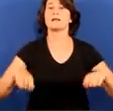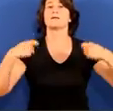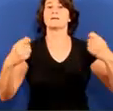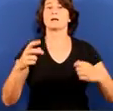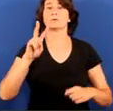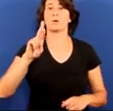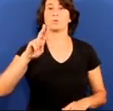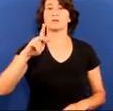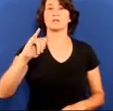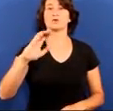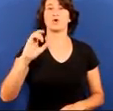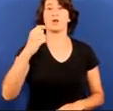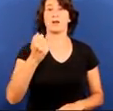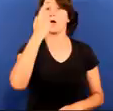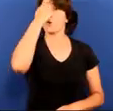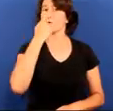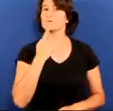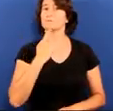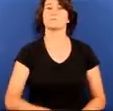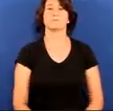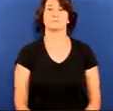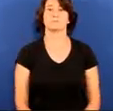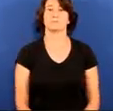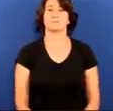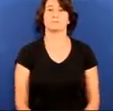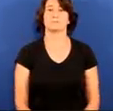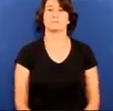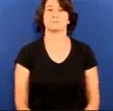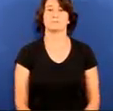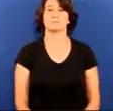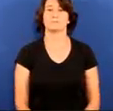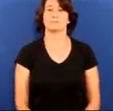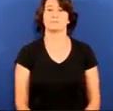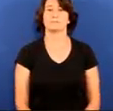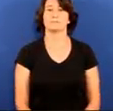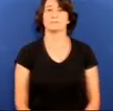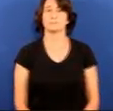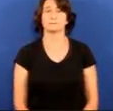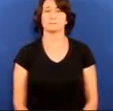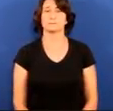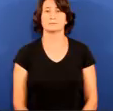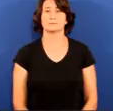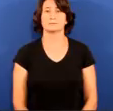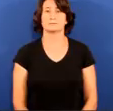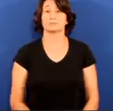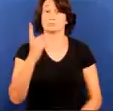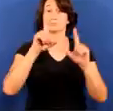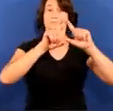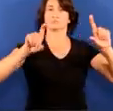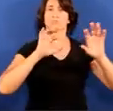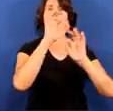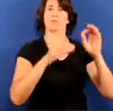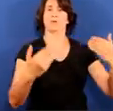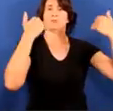Zeinak ezagutarazi nahi baititu batetik ekosistemen osasunaren eta giza ongizatearen arteko harremana eta bestetik giza